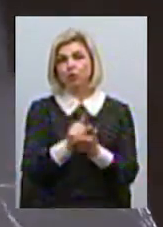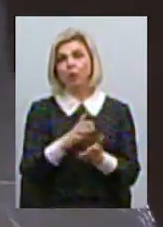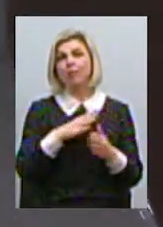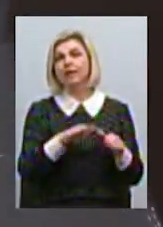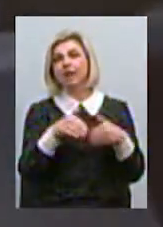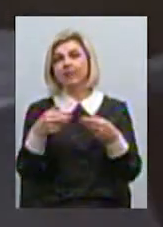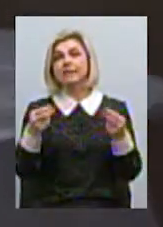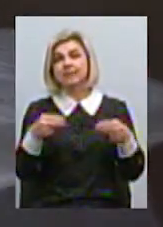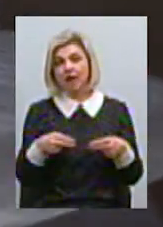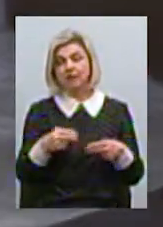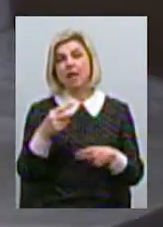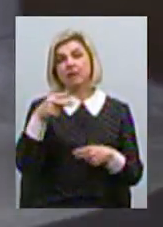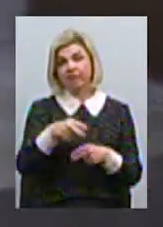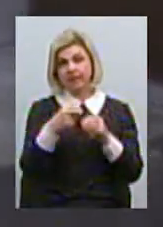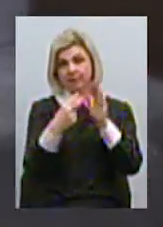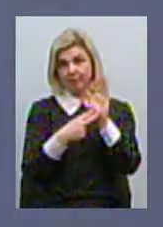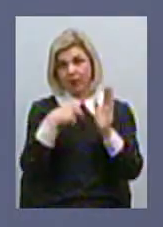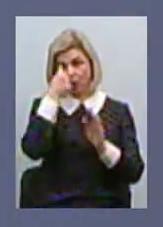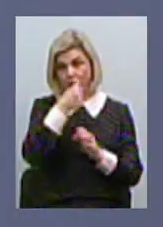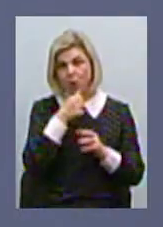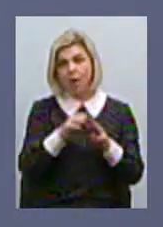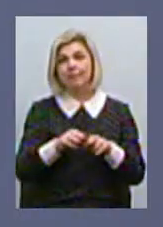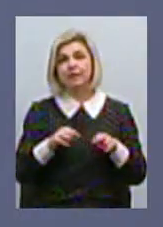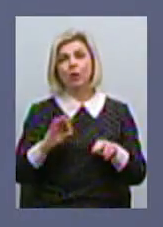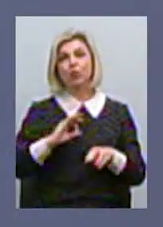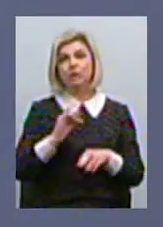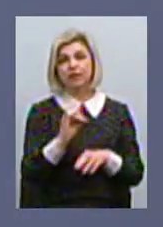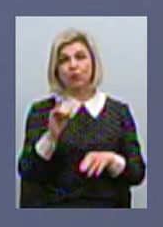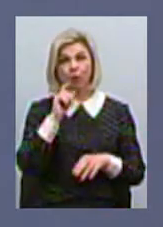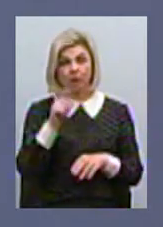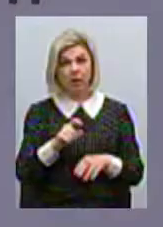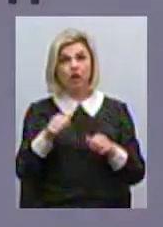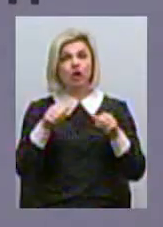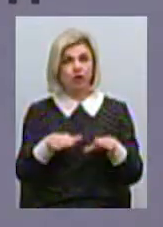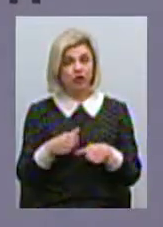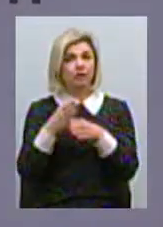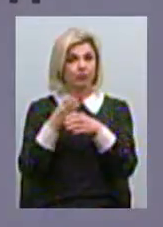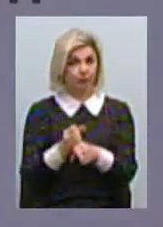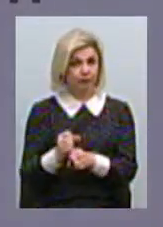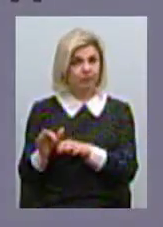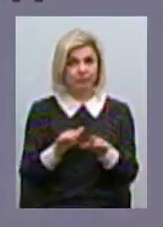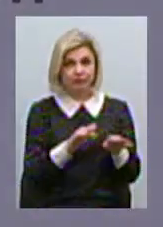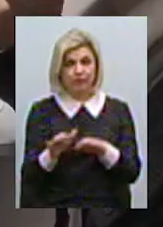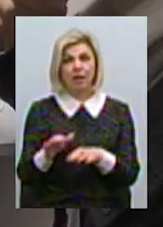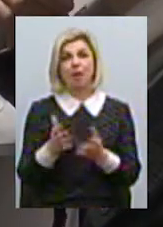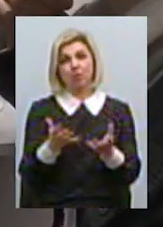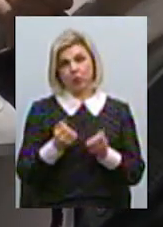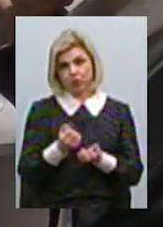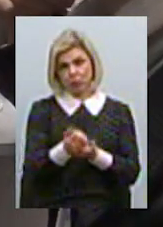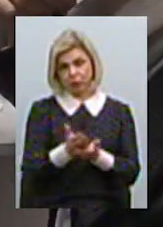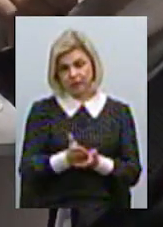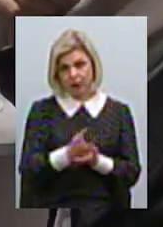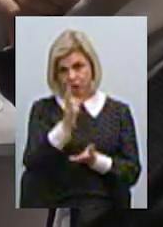радців. Але у 2017 році в Міністерстві юстиції України вирішили спростити процедуру отримання послуг у сфері